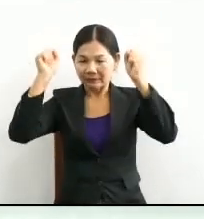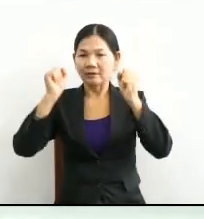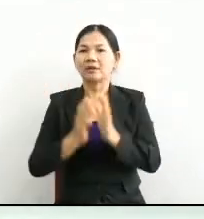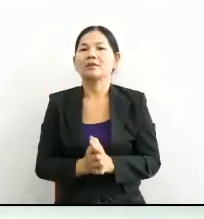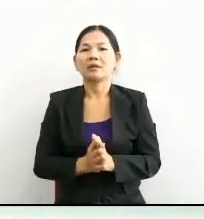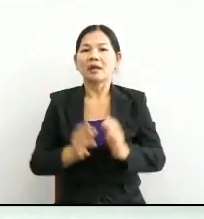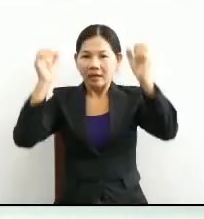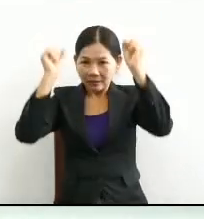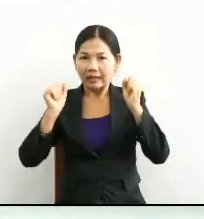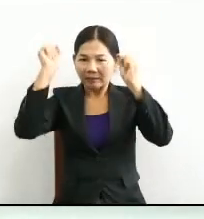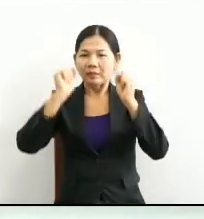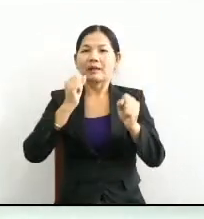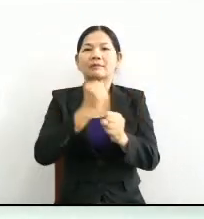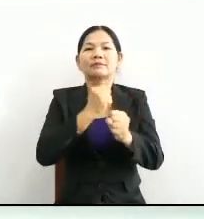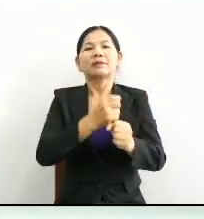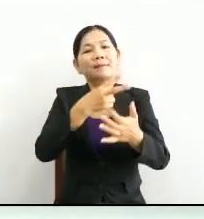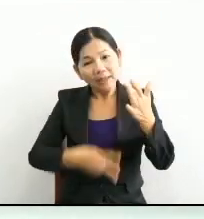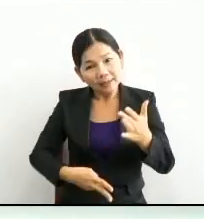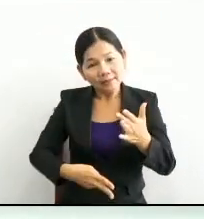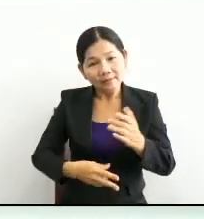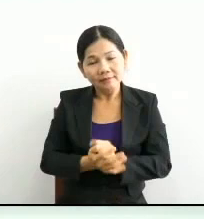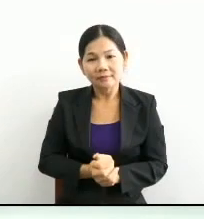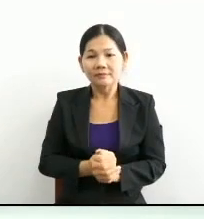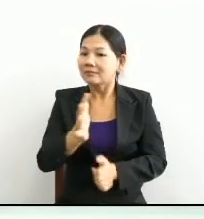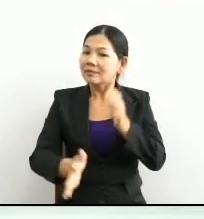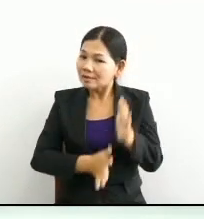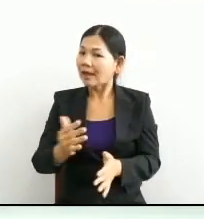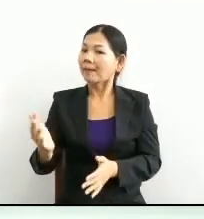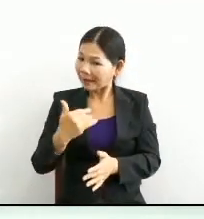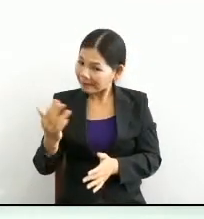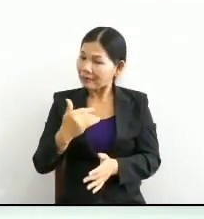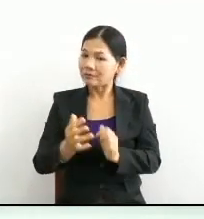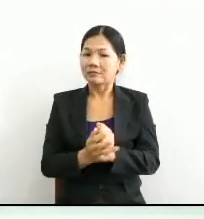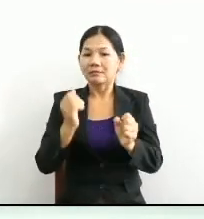pran nằm bay ấy con ạ, à. Con chơi lại mới,